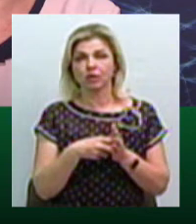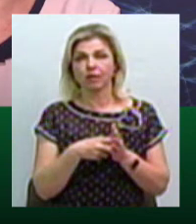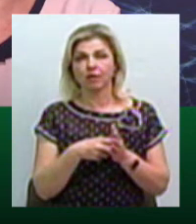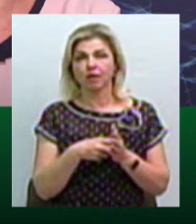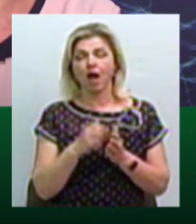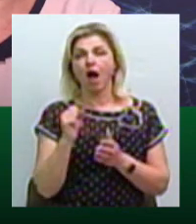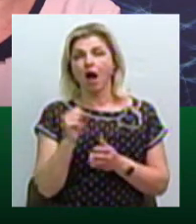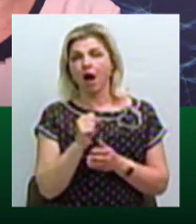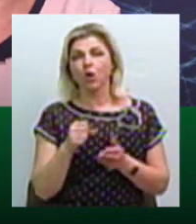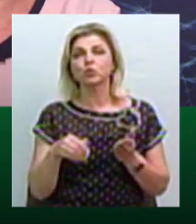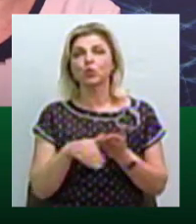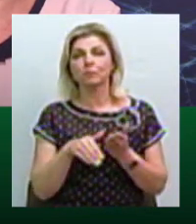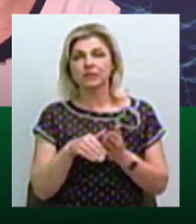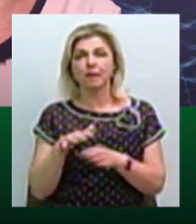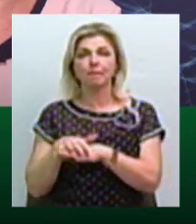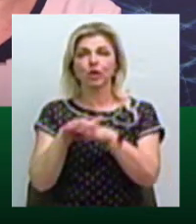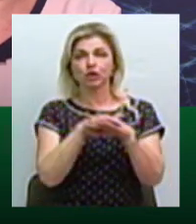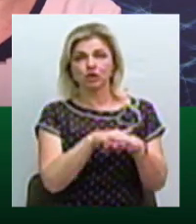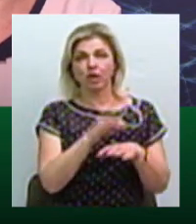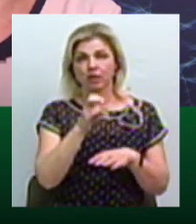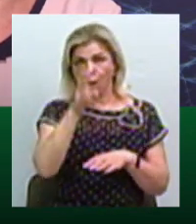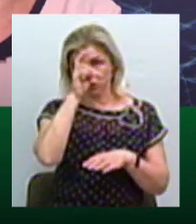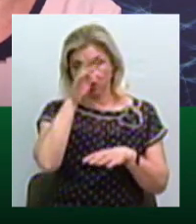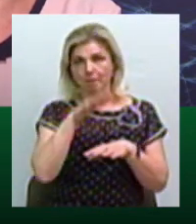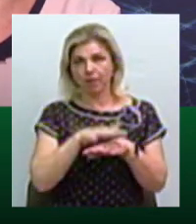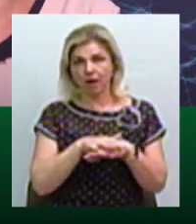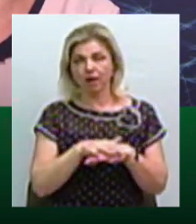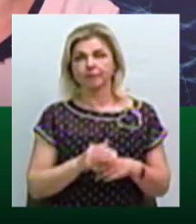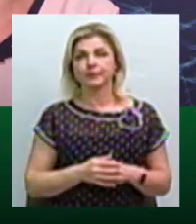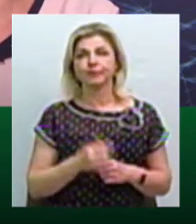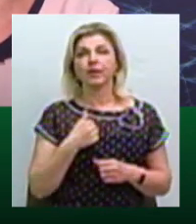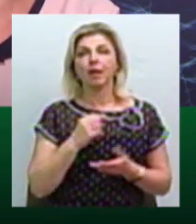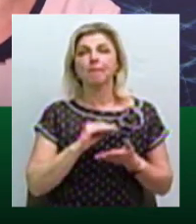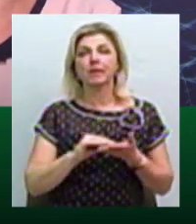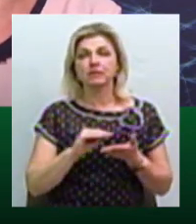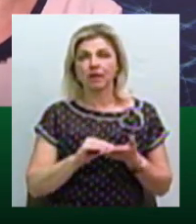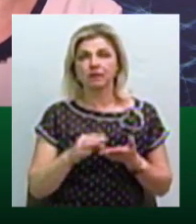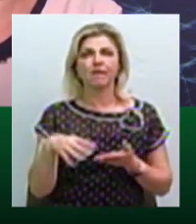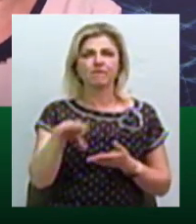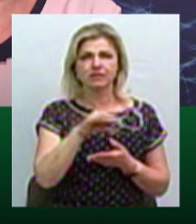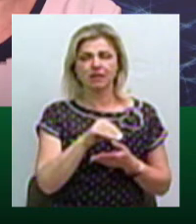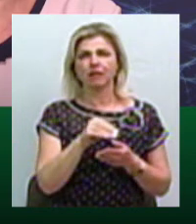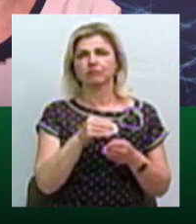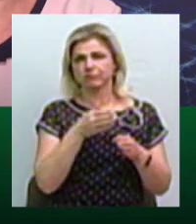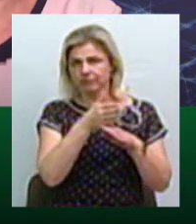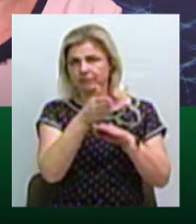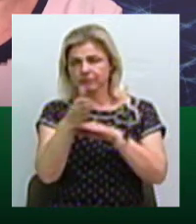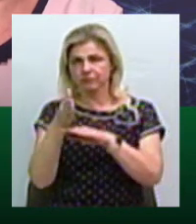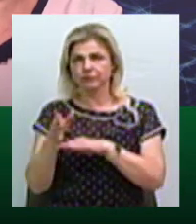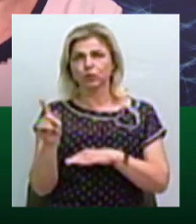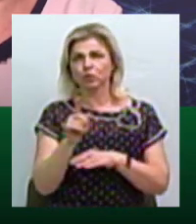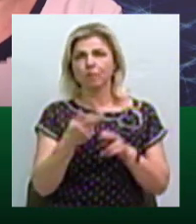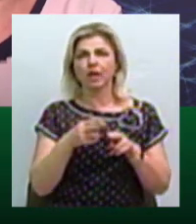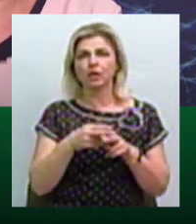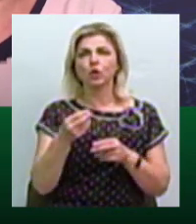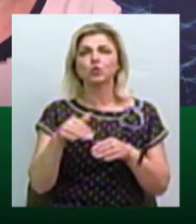а субсидію перечислили на Ощадбанк. Я писала в усі інстанції, щоб її цю